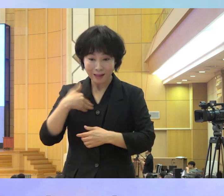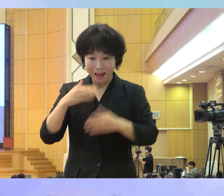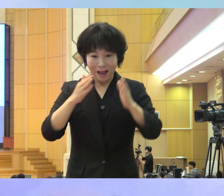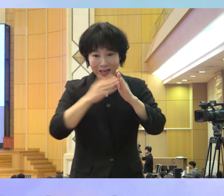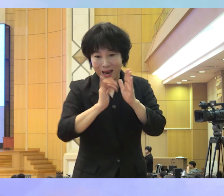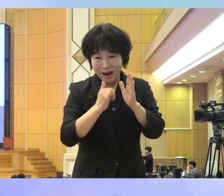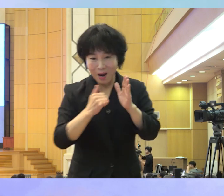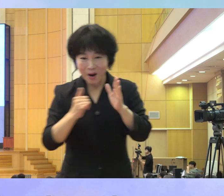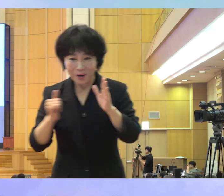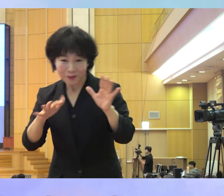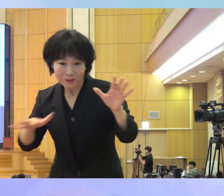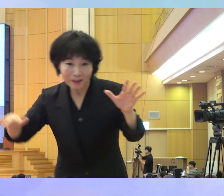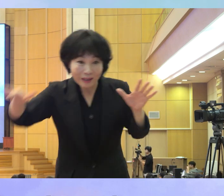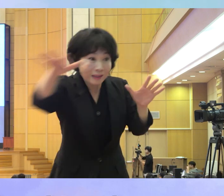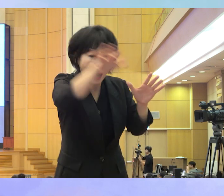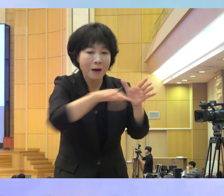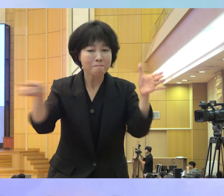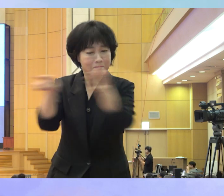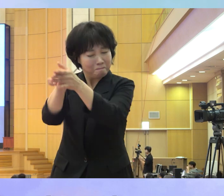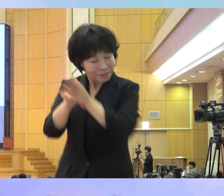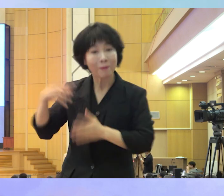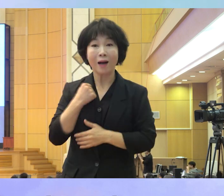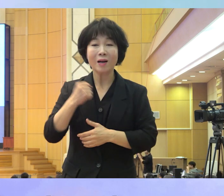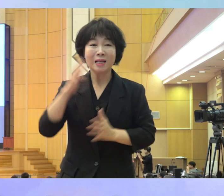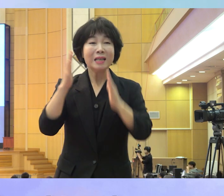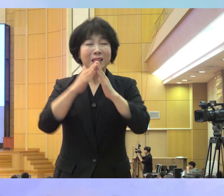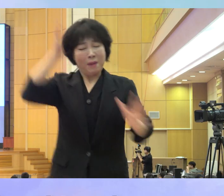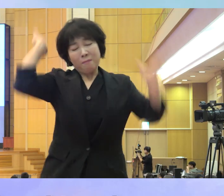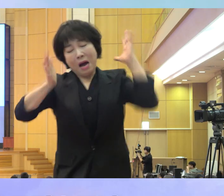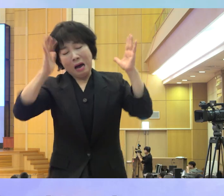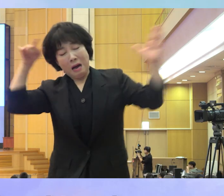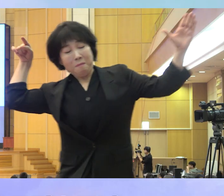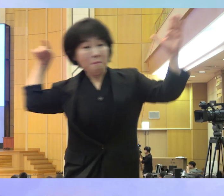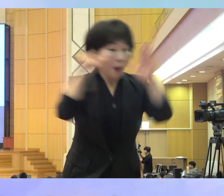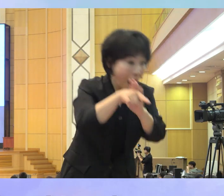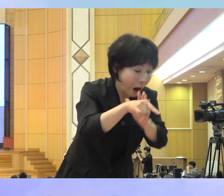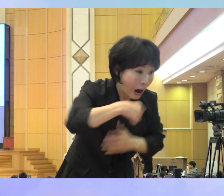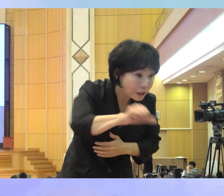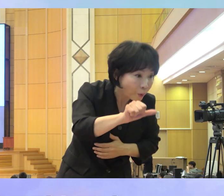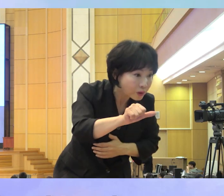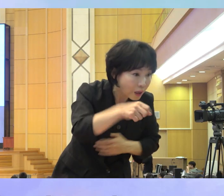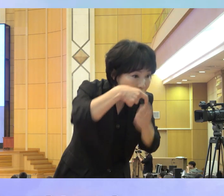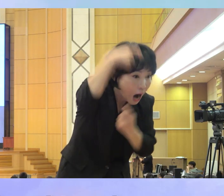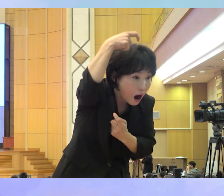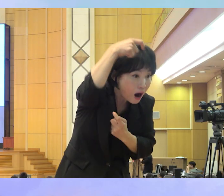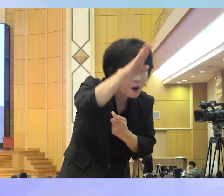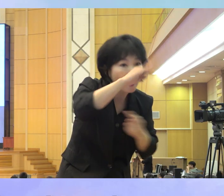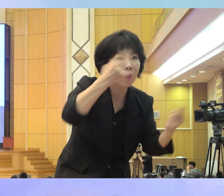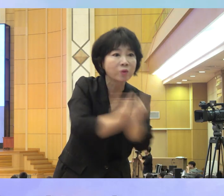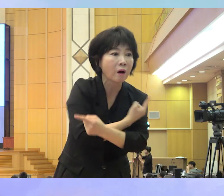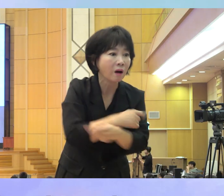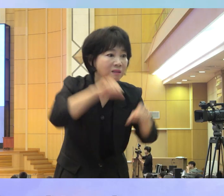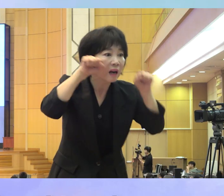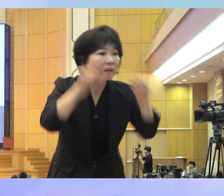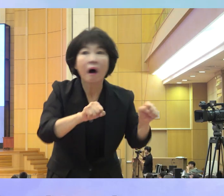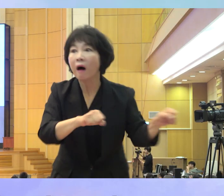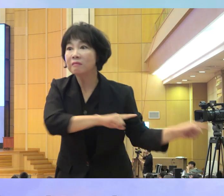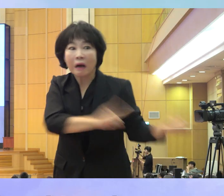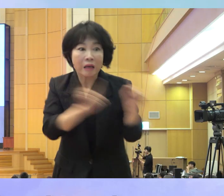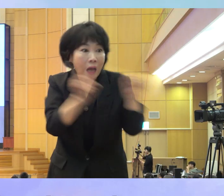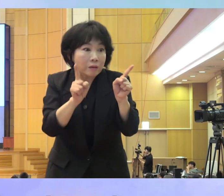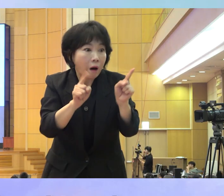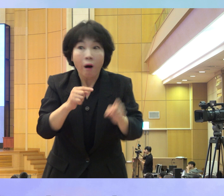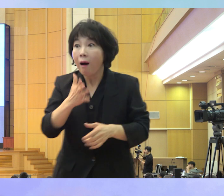집안이 다 믿으냐. 집에 와보니까 아이가 고쳐진 거야. 나아서